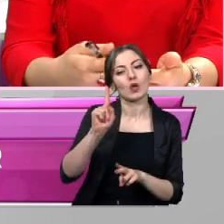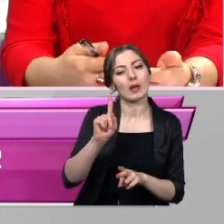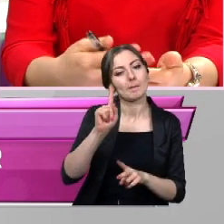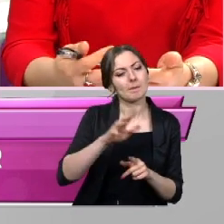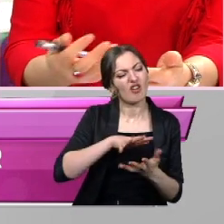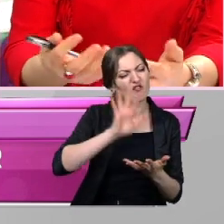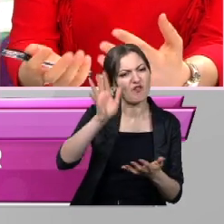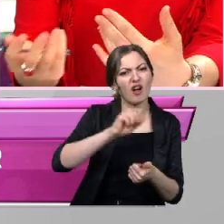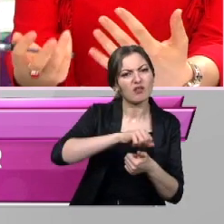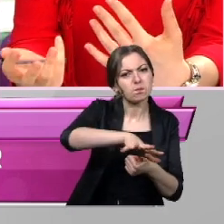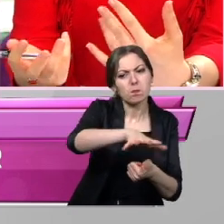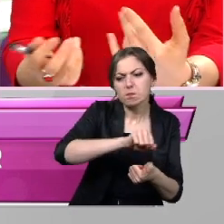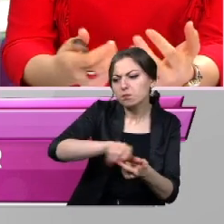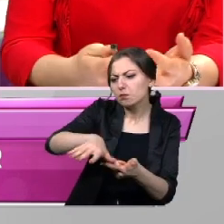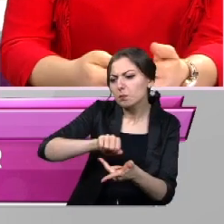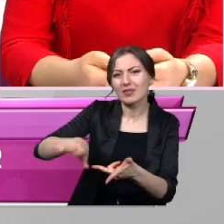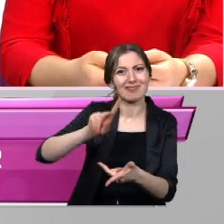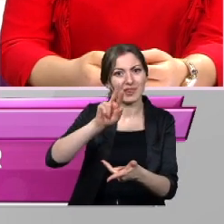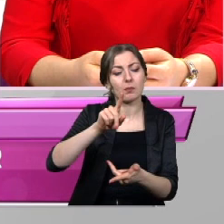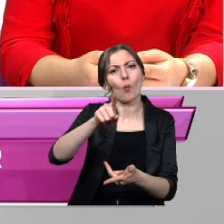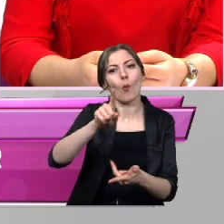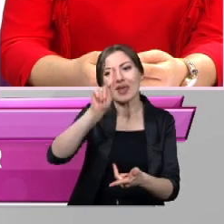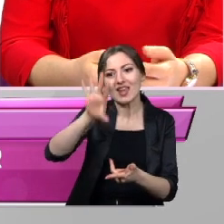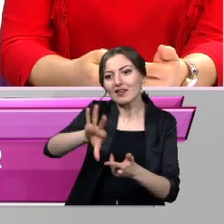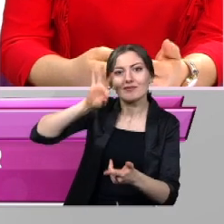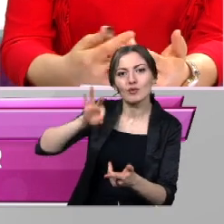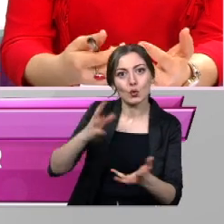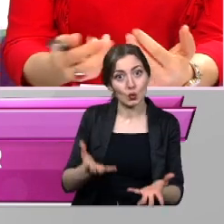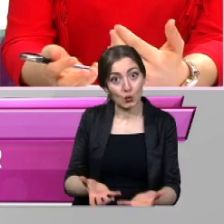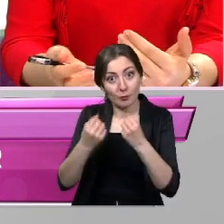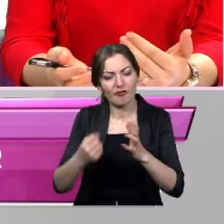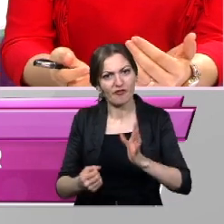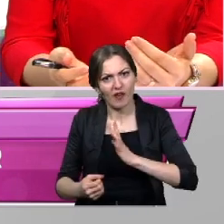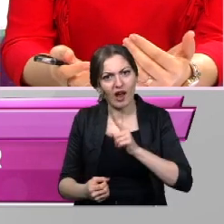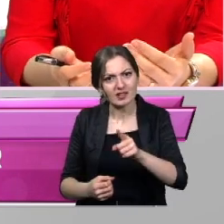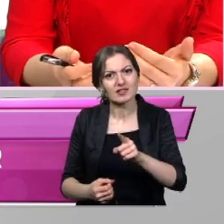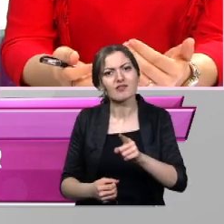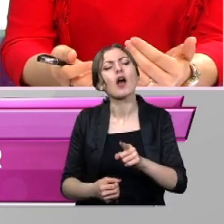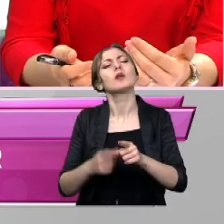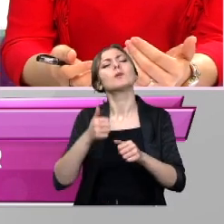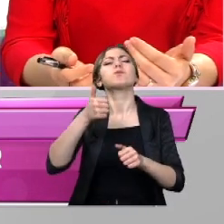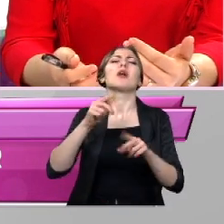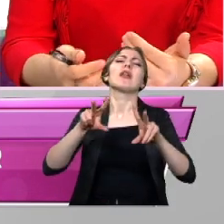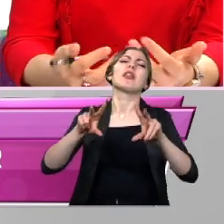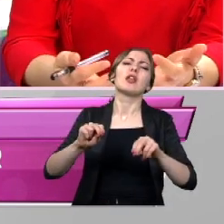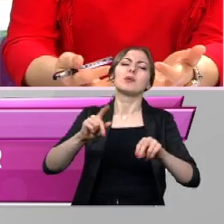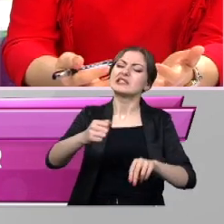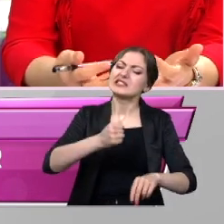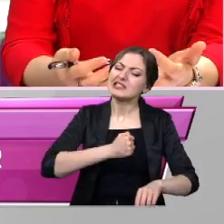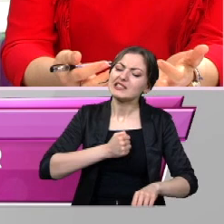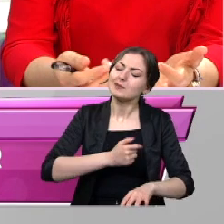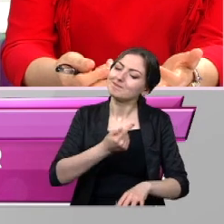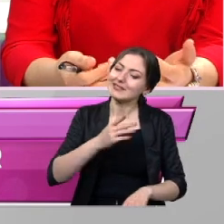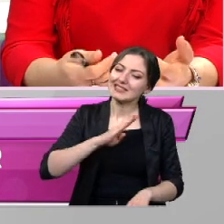günü çok iyi yani İlk fatura biliyorsak bu yeterlidir zaten Yoksa tabii ki bir gün canınız bir şeyleri biraz fazla sıkkındı Bugün